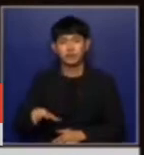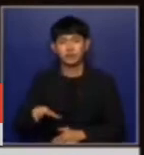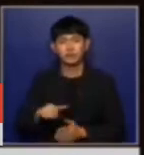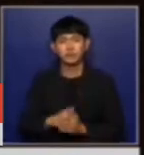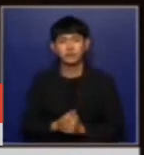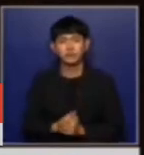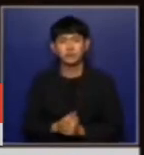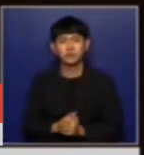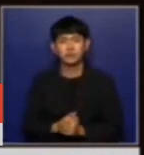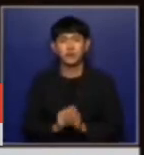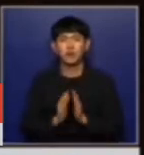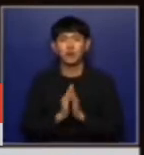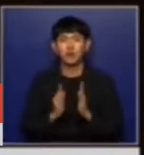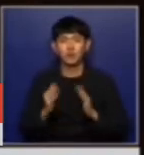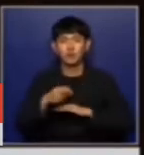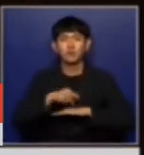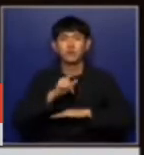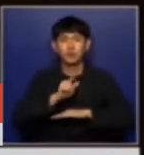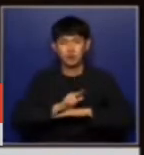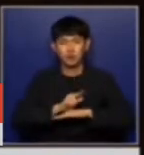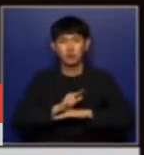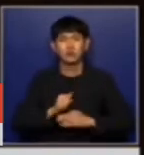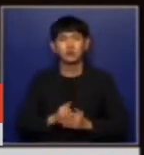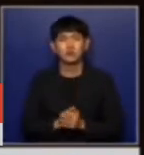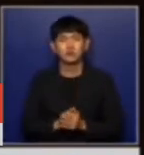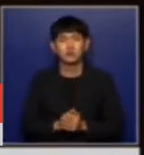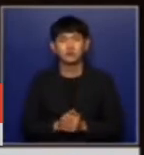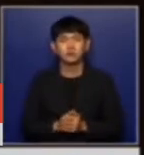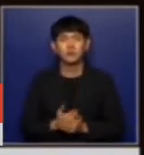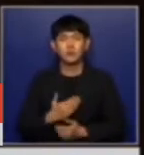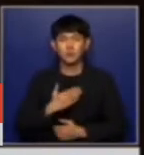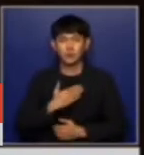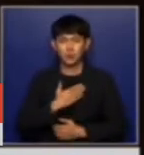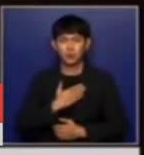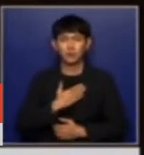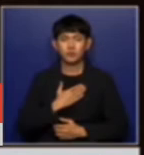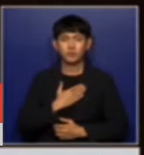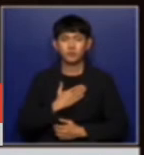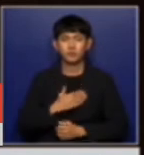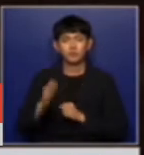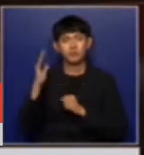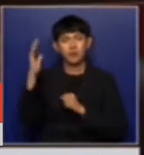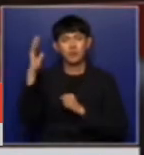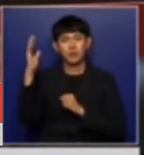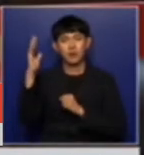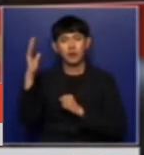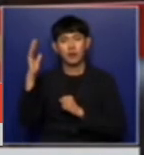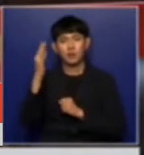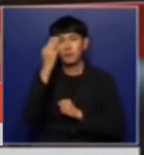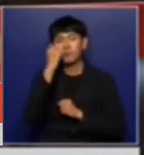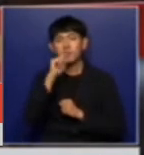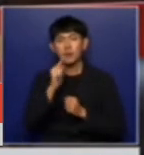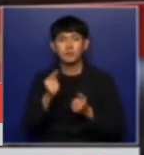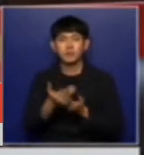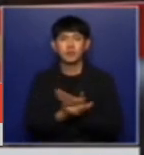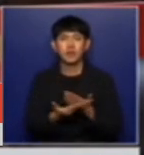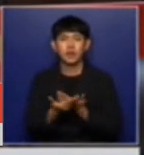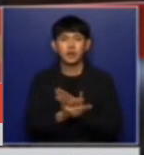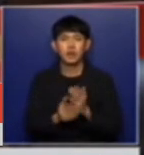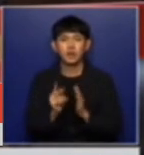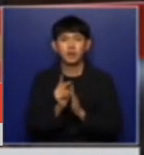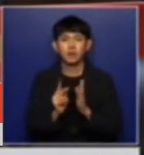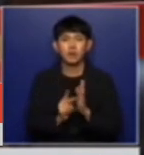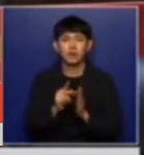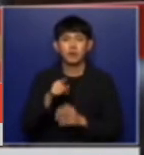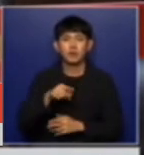ท่านประธานเป็นอย่างสูงนะครับที่อนุญาตให้ได้อภิปรายเพื่อพิจารณาร่างพระราชบัญญัติง